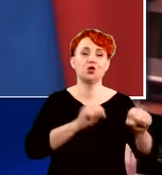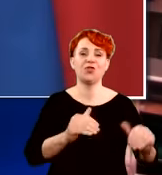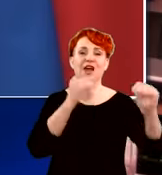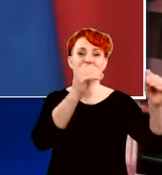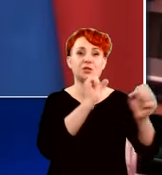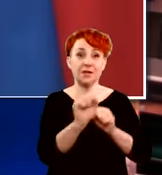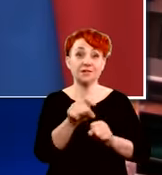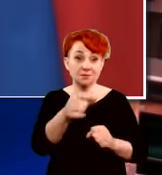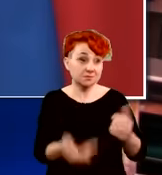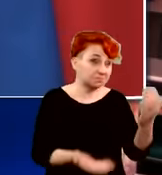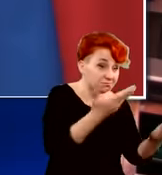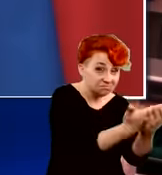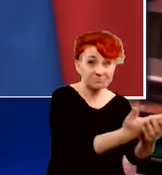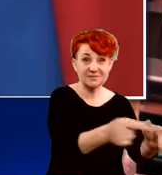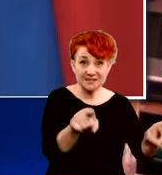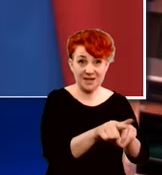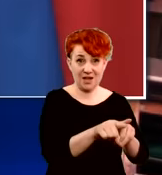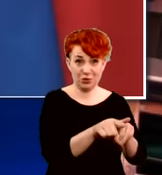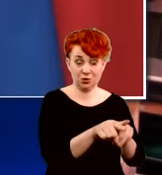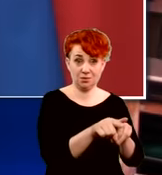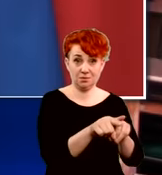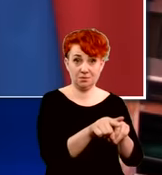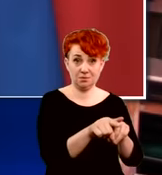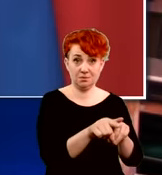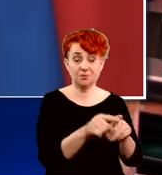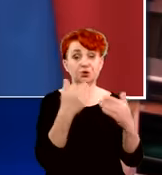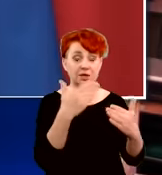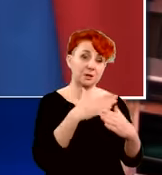zwracał również w postaci pośrednika,